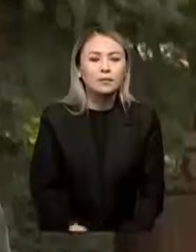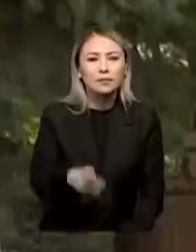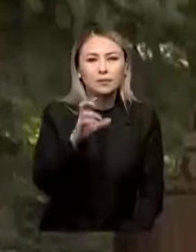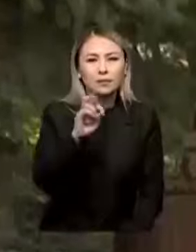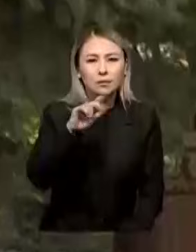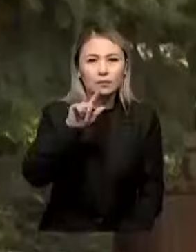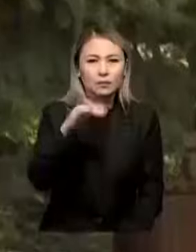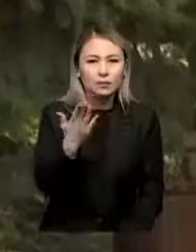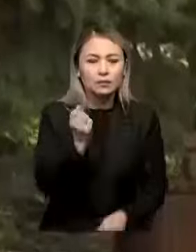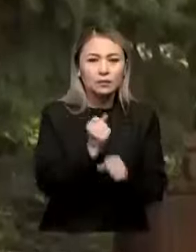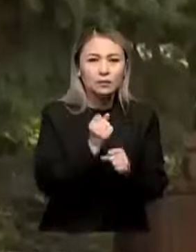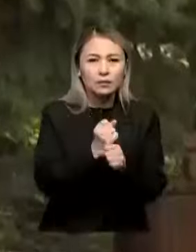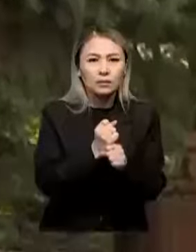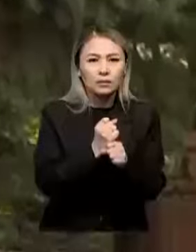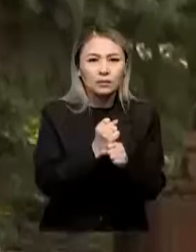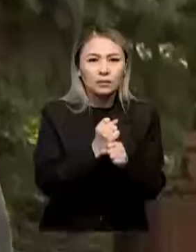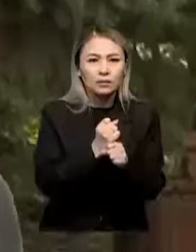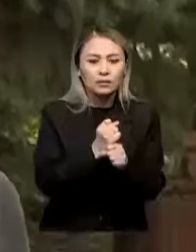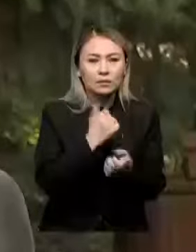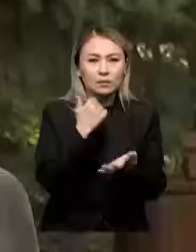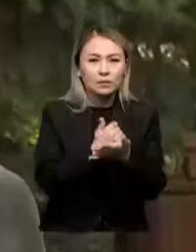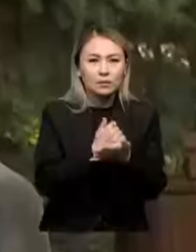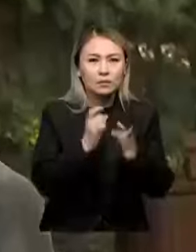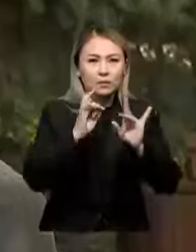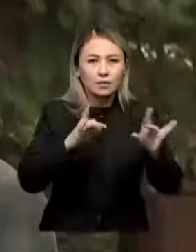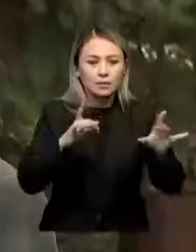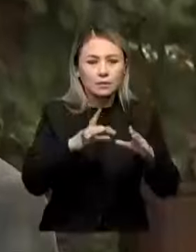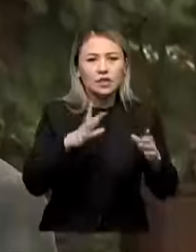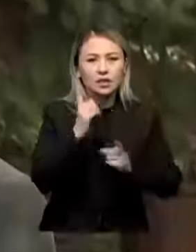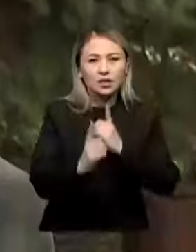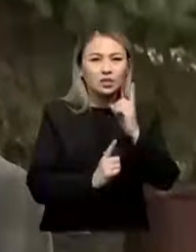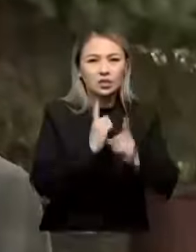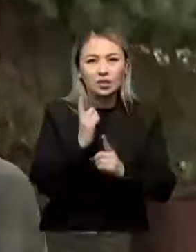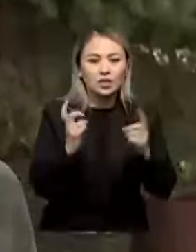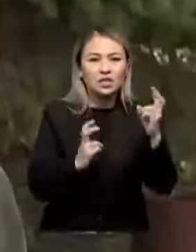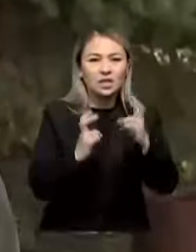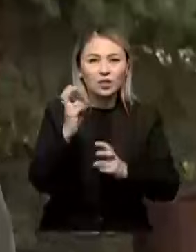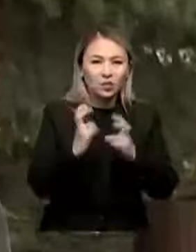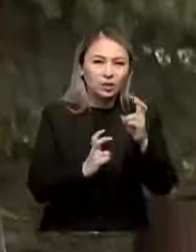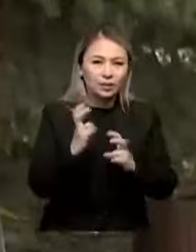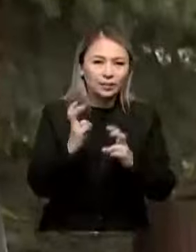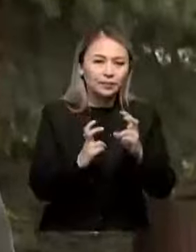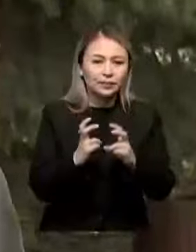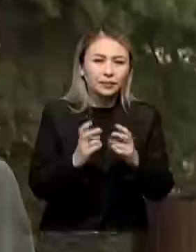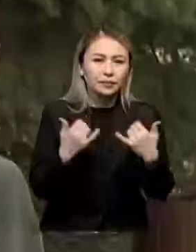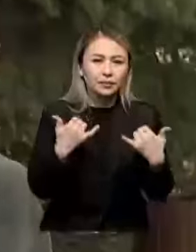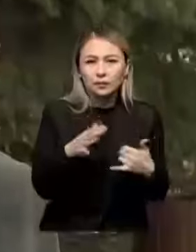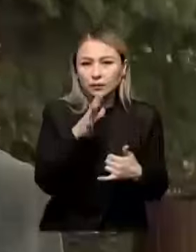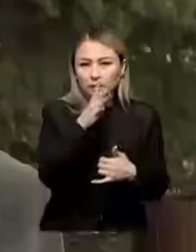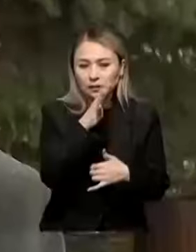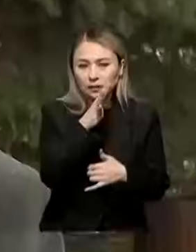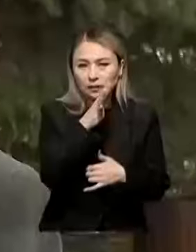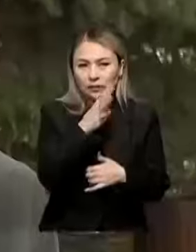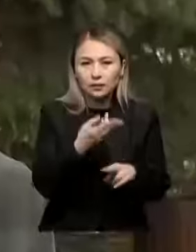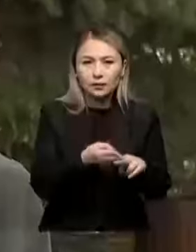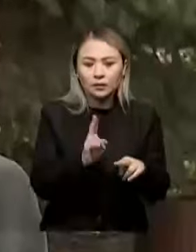Ал енді өзі төл өндірісі деп айтайық, жезқазған заводы. Ал енді мінекей қазірдің өзінде